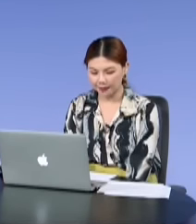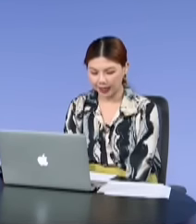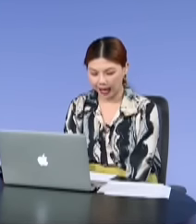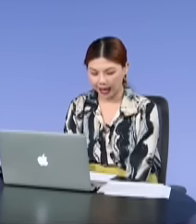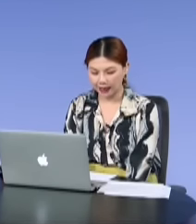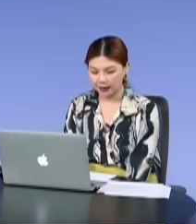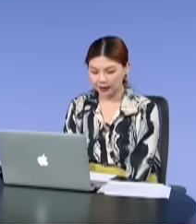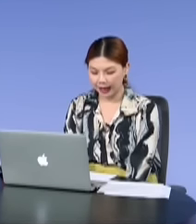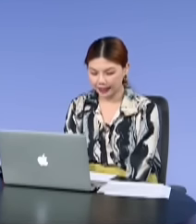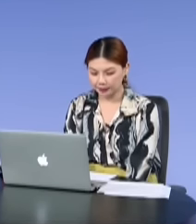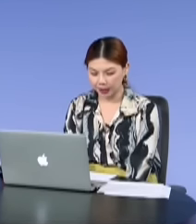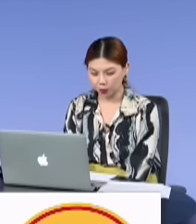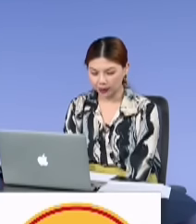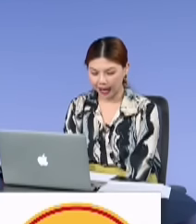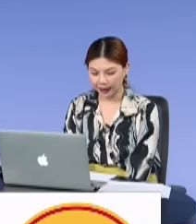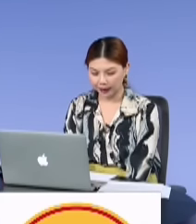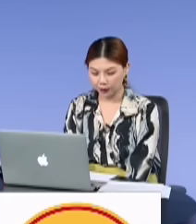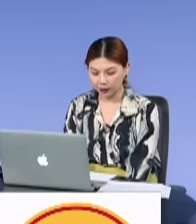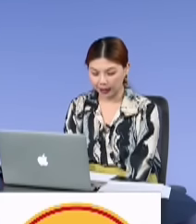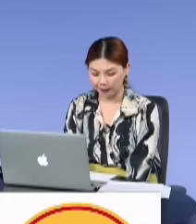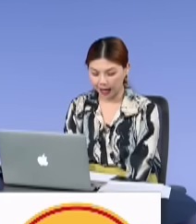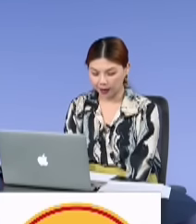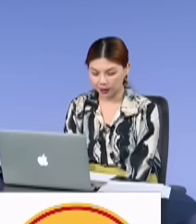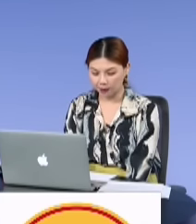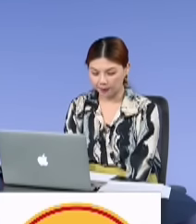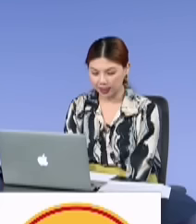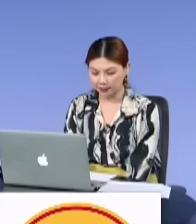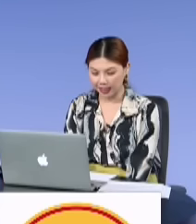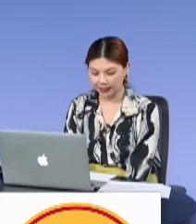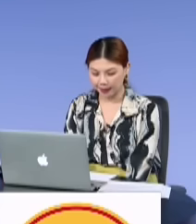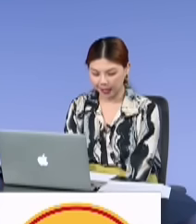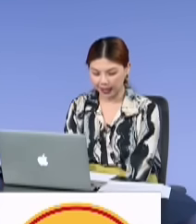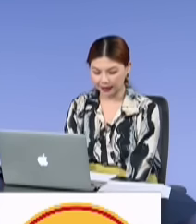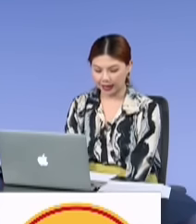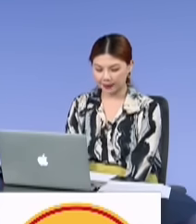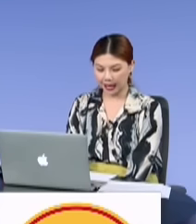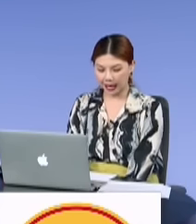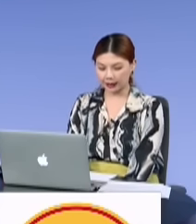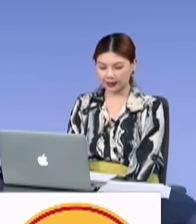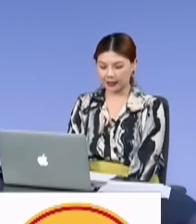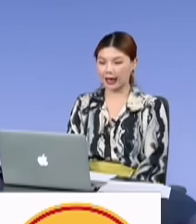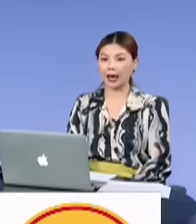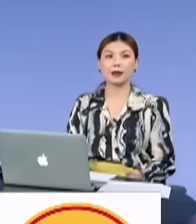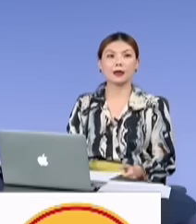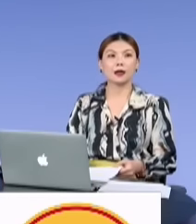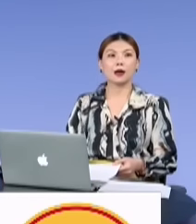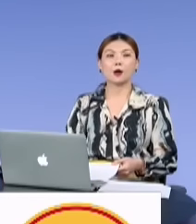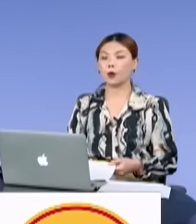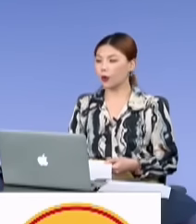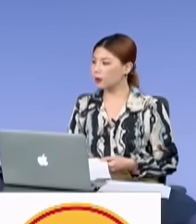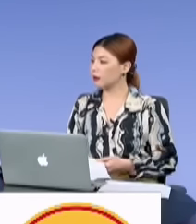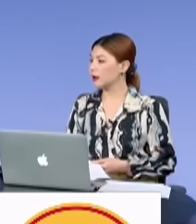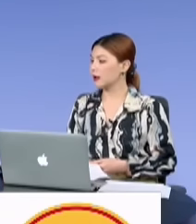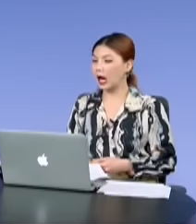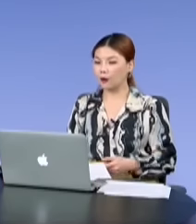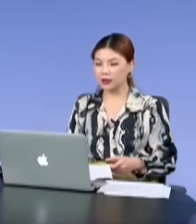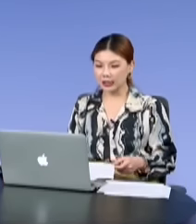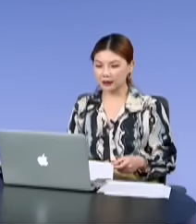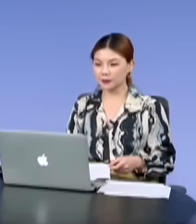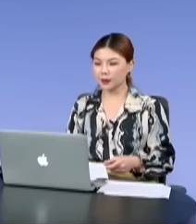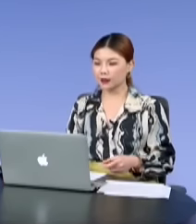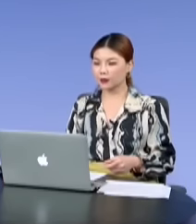ได้แก้ปัญหาน่าจะเปิดหนทางให้ทุกคนกลับมาก็เชื่อว่าไม่เคยมีลักษณะไปขัดแย้งกับใครนะคะโ อ ้เอ